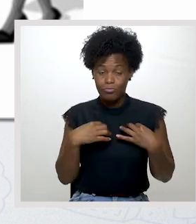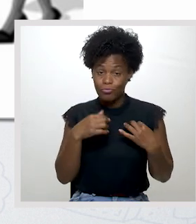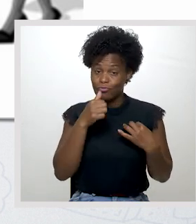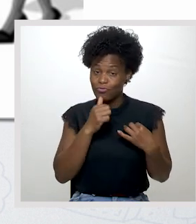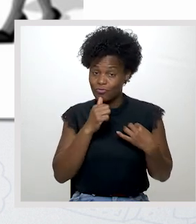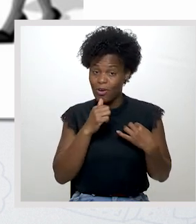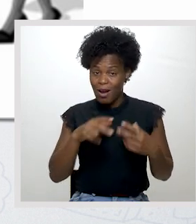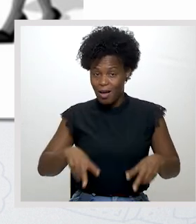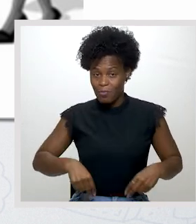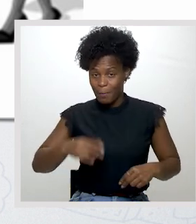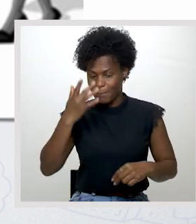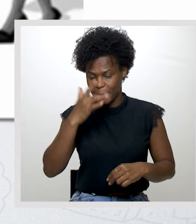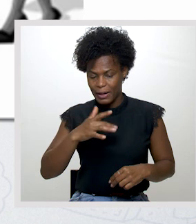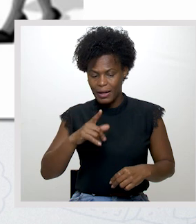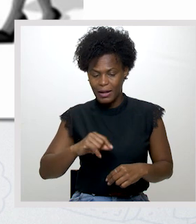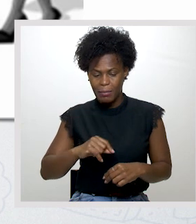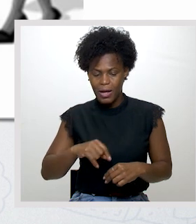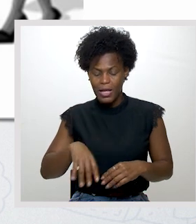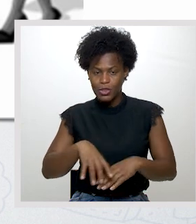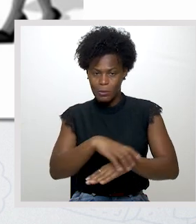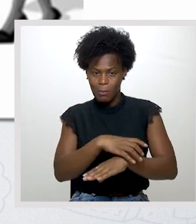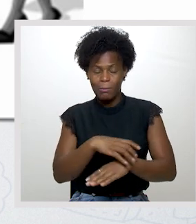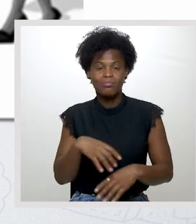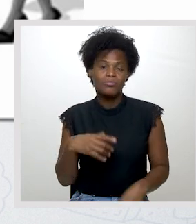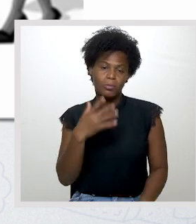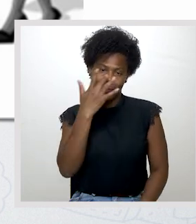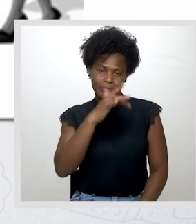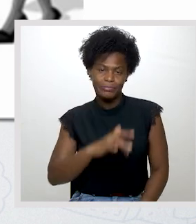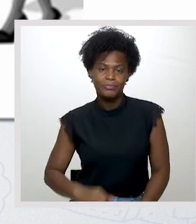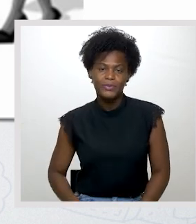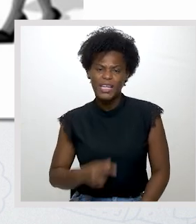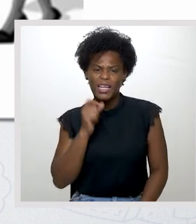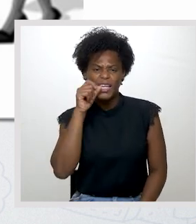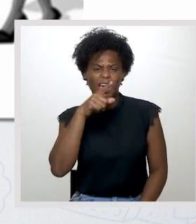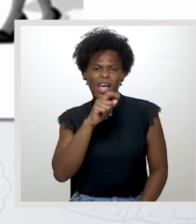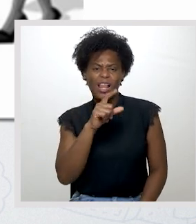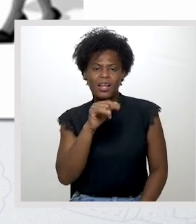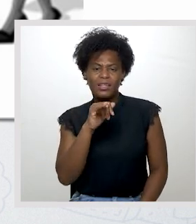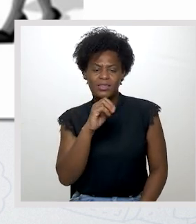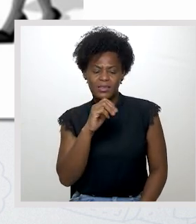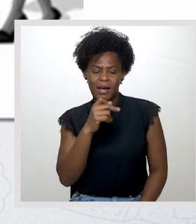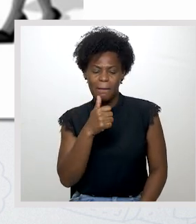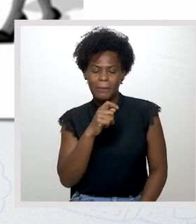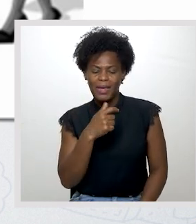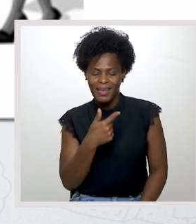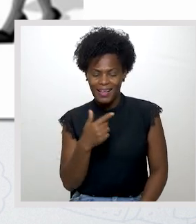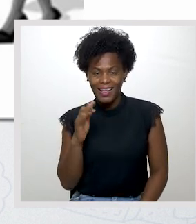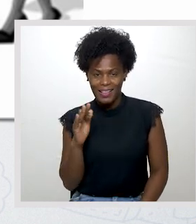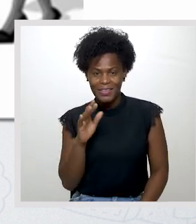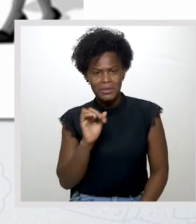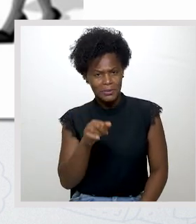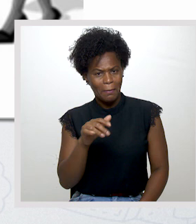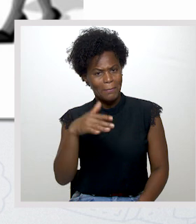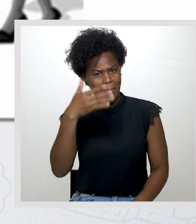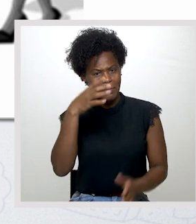rouge, un pantalon noir et des chaussures noires. C'est qui, Elisabeth?